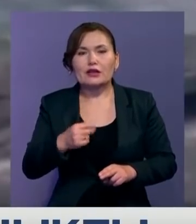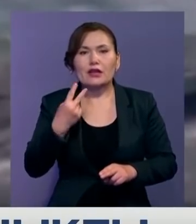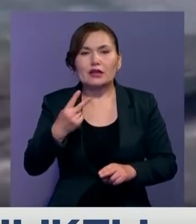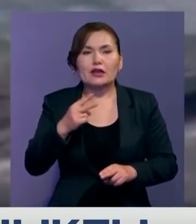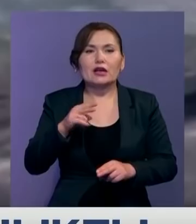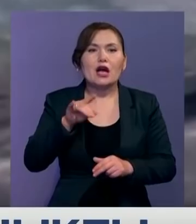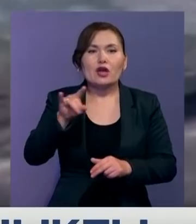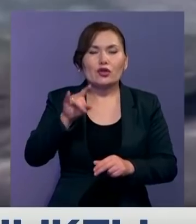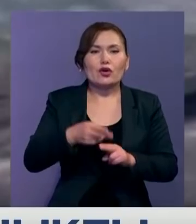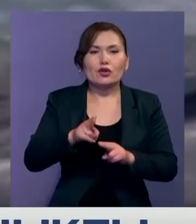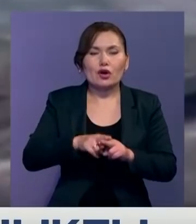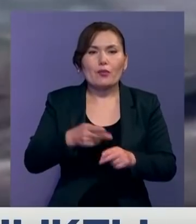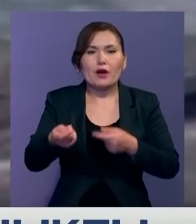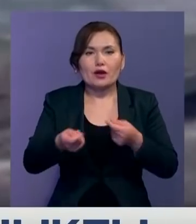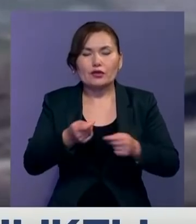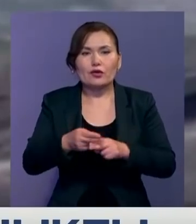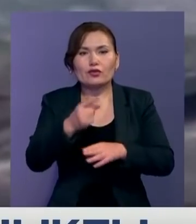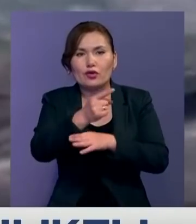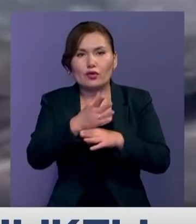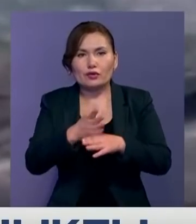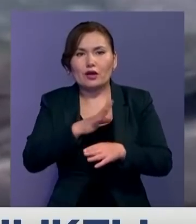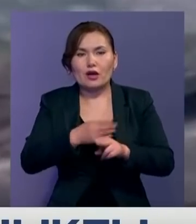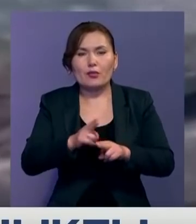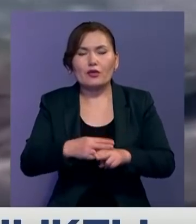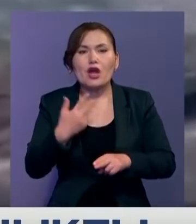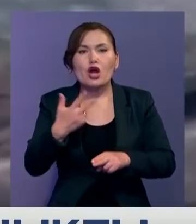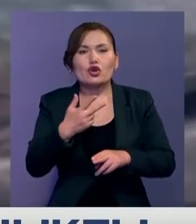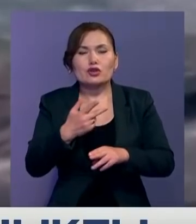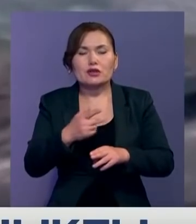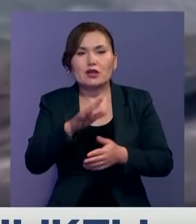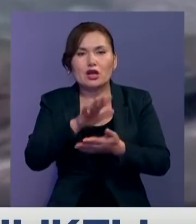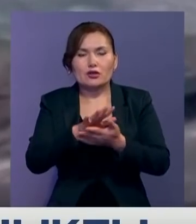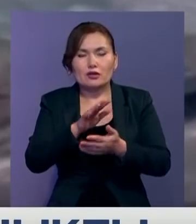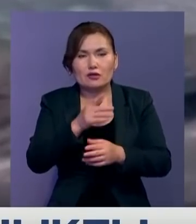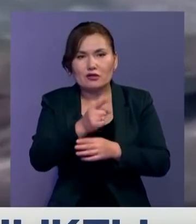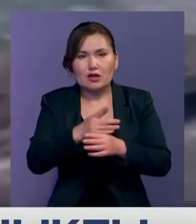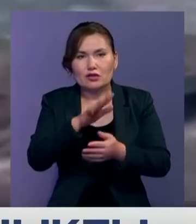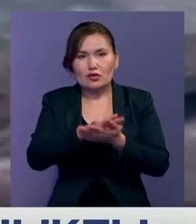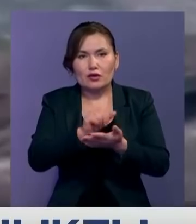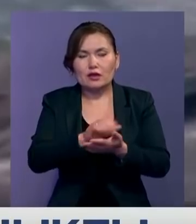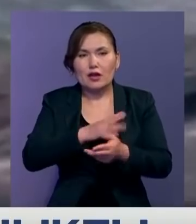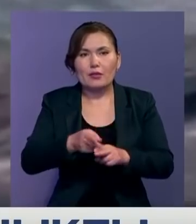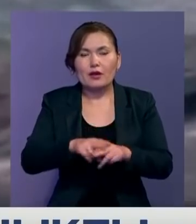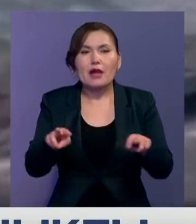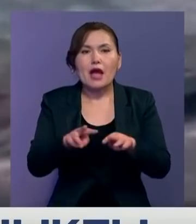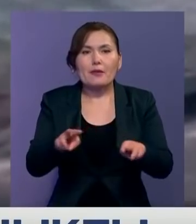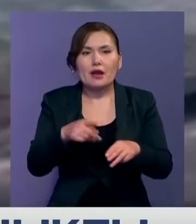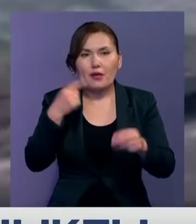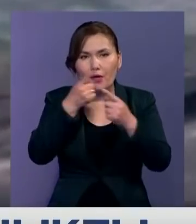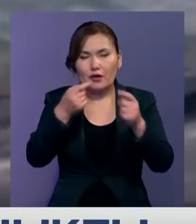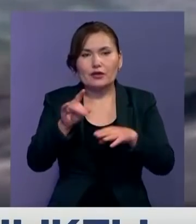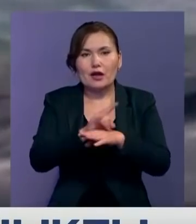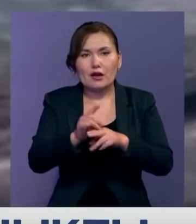үш ұшқышсыз басқарылатын ұшағын атып түсіріп, үш танкті жойған. Әзербайжан қорғаныс министрлігінің мәлімдеуінше бұл жалған